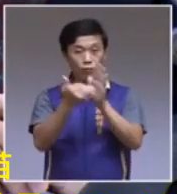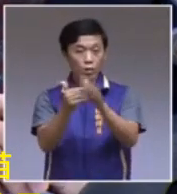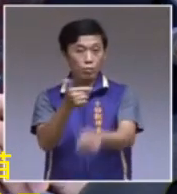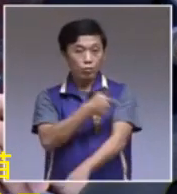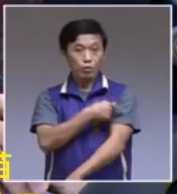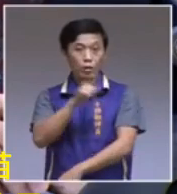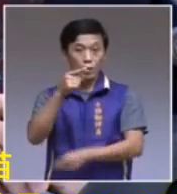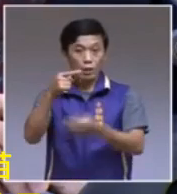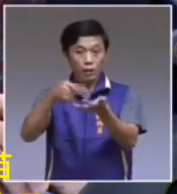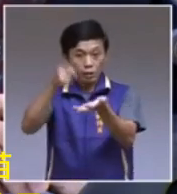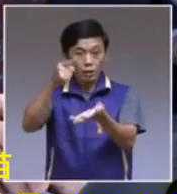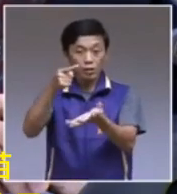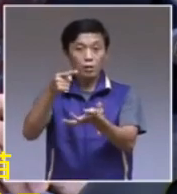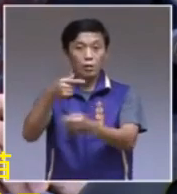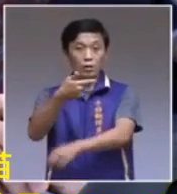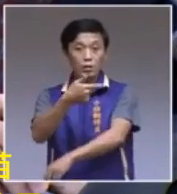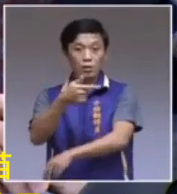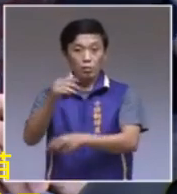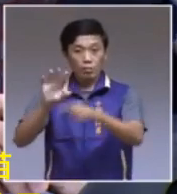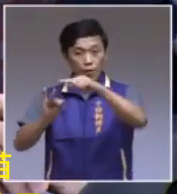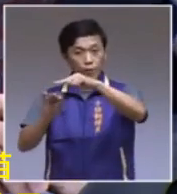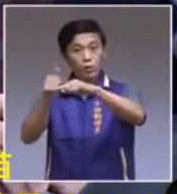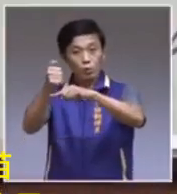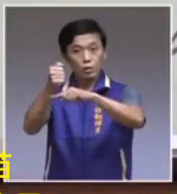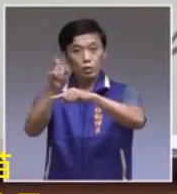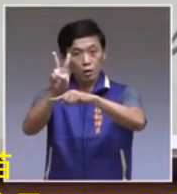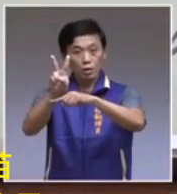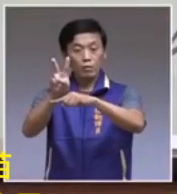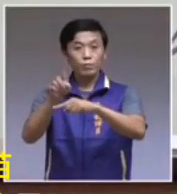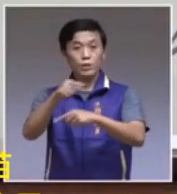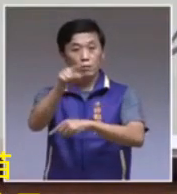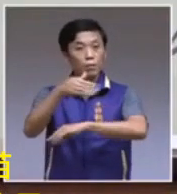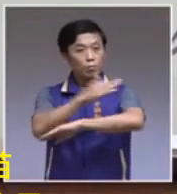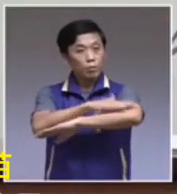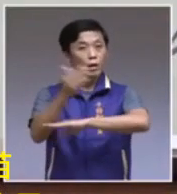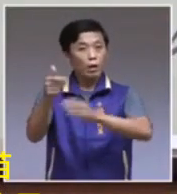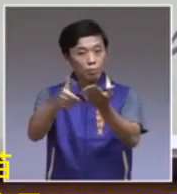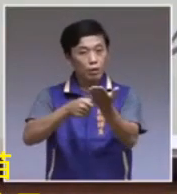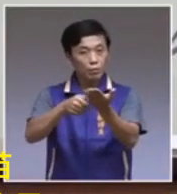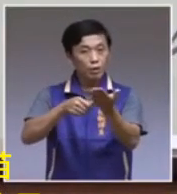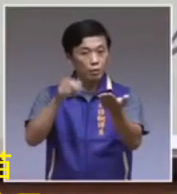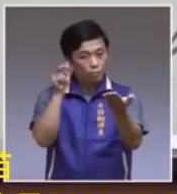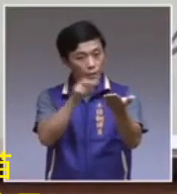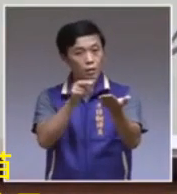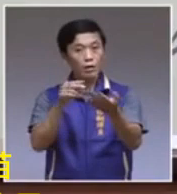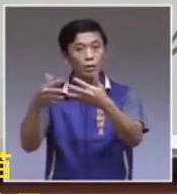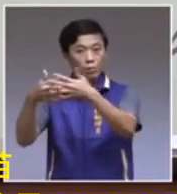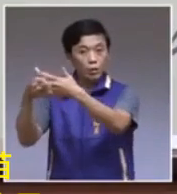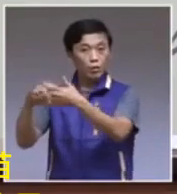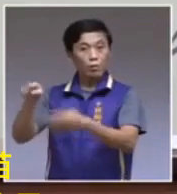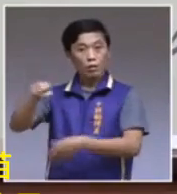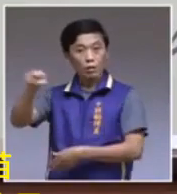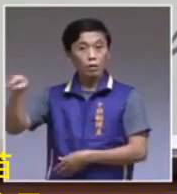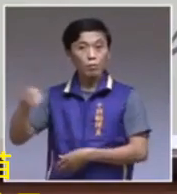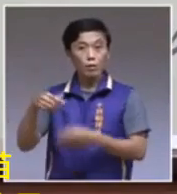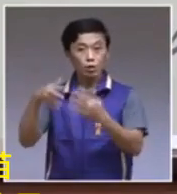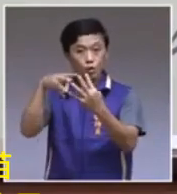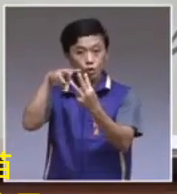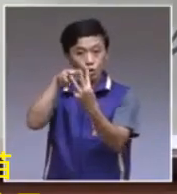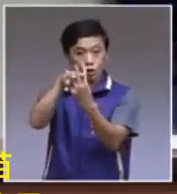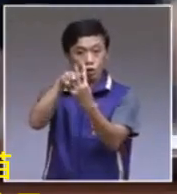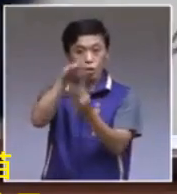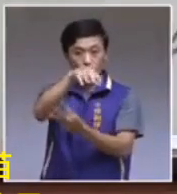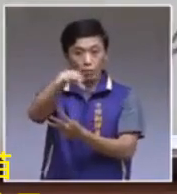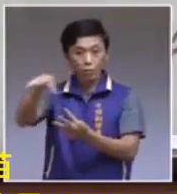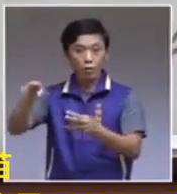占52%了哈，所以大家在报章媒体上可以看到，美国几乎很多州都已经